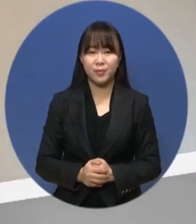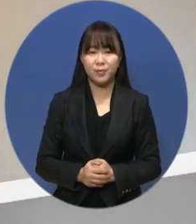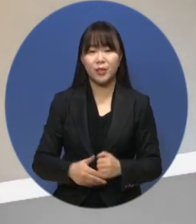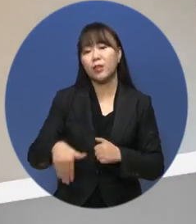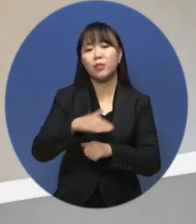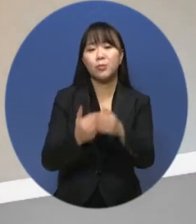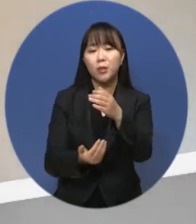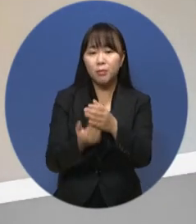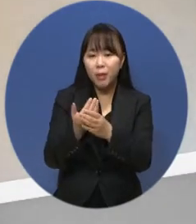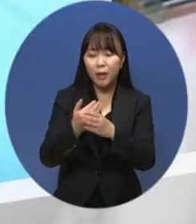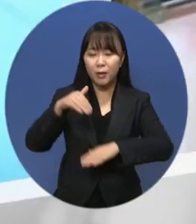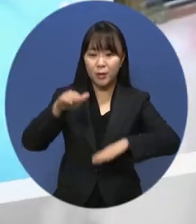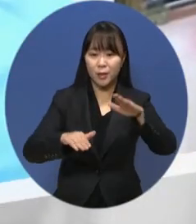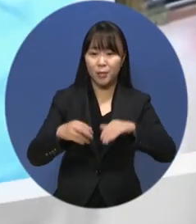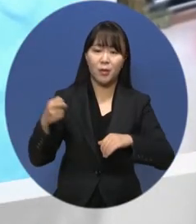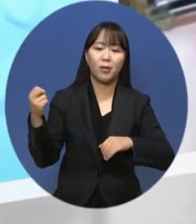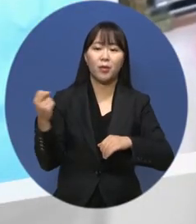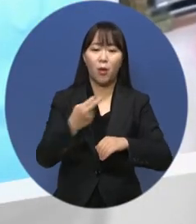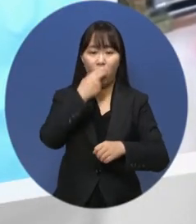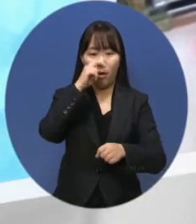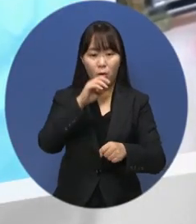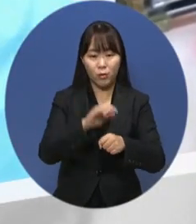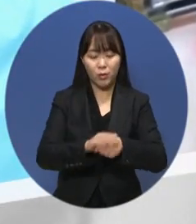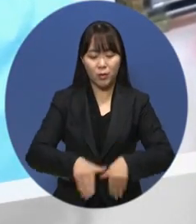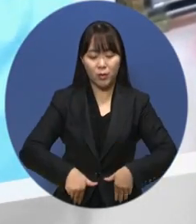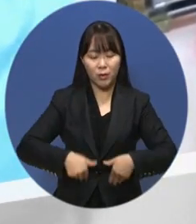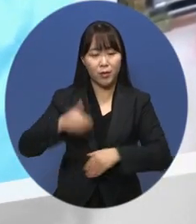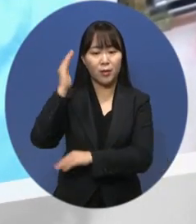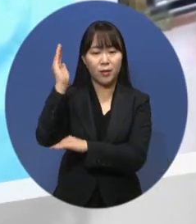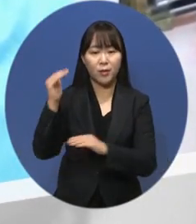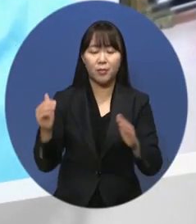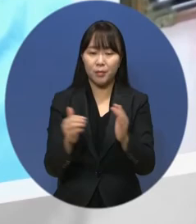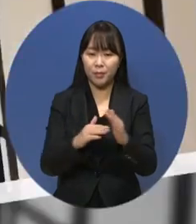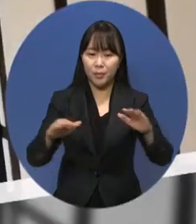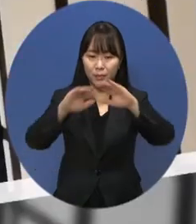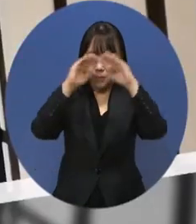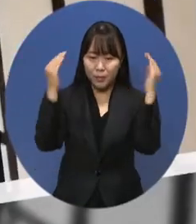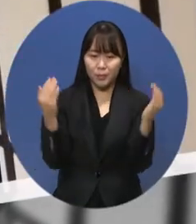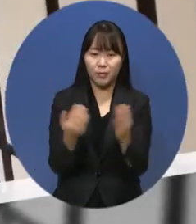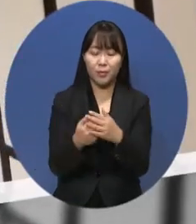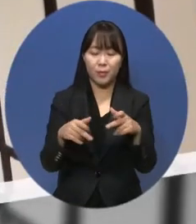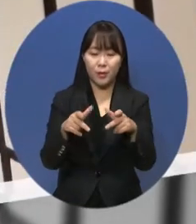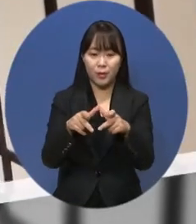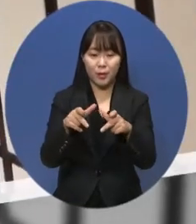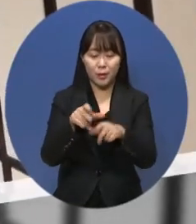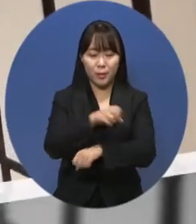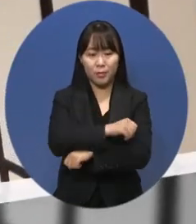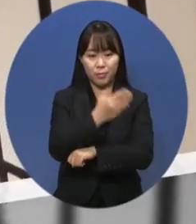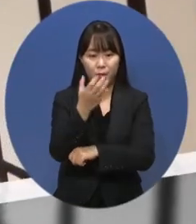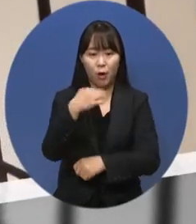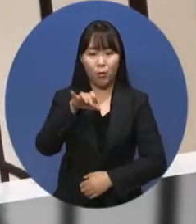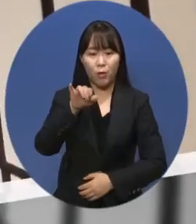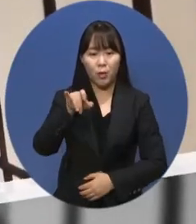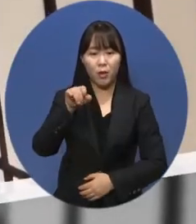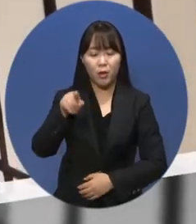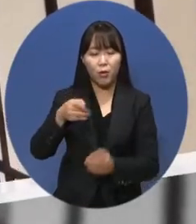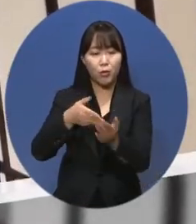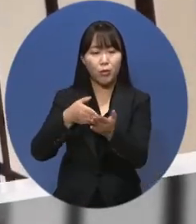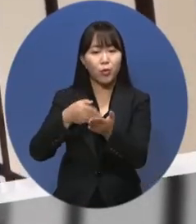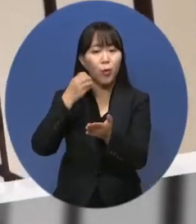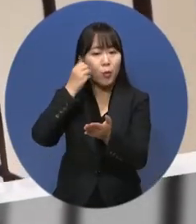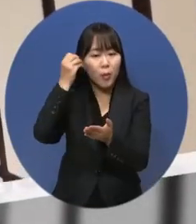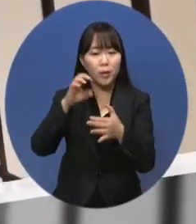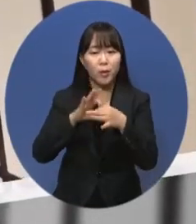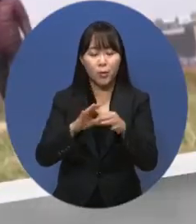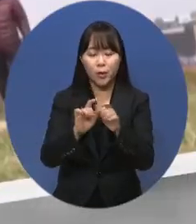우리 주변에서 일어나는 불공정한 살에 붙어 억울한 사연 따뜻한 및 암까지 장애인 신문과 왜 표현 뉴스